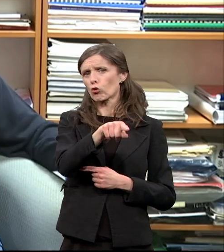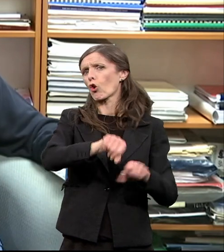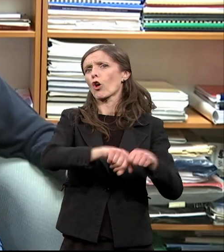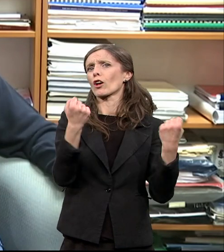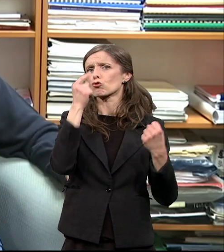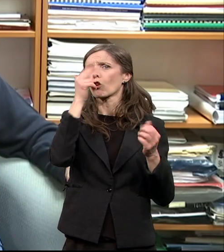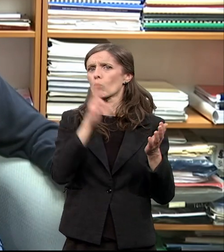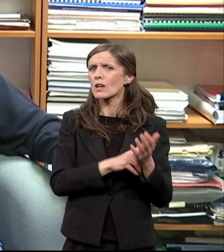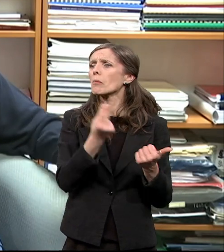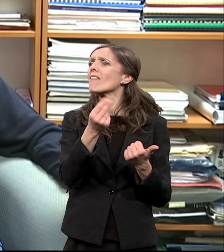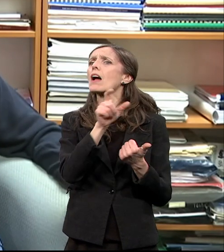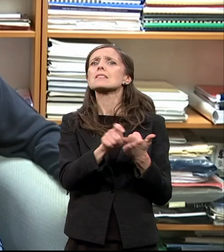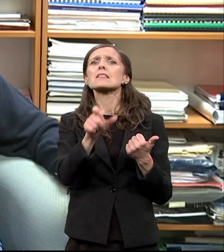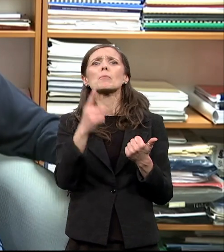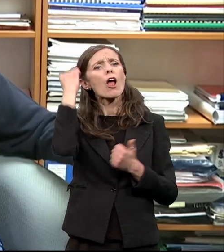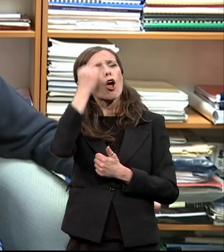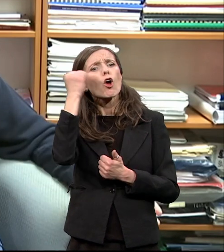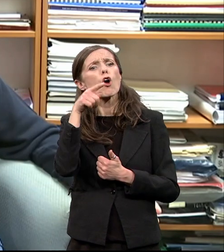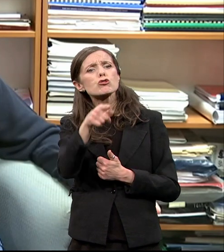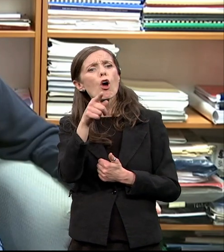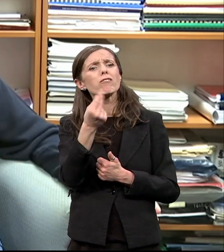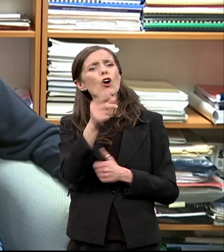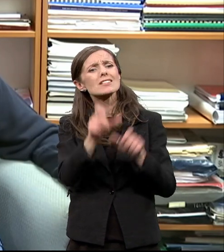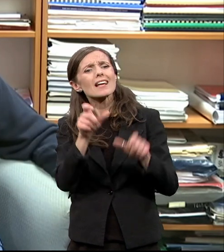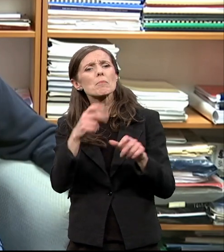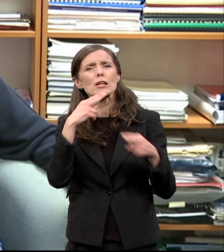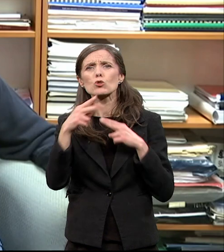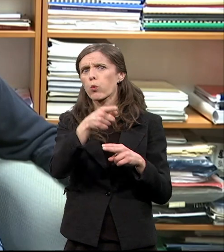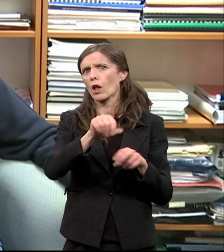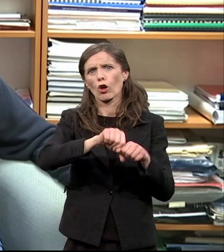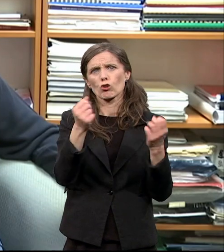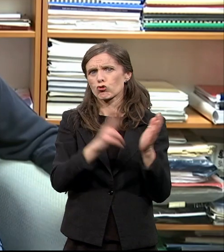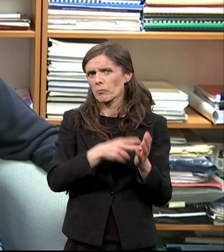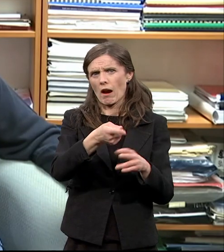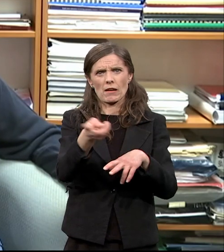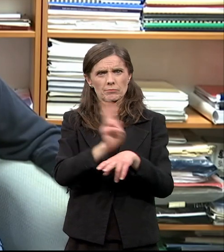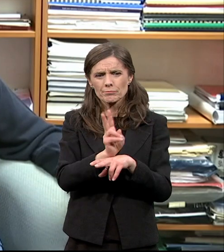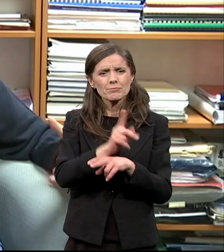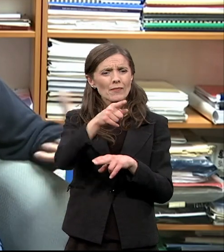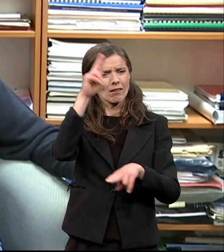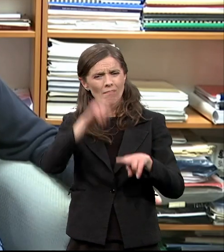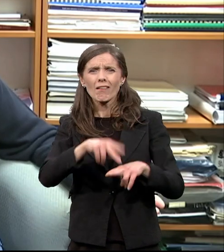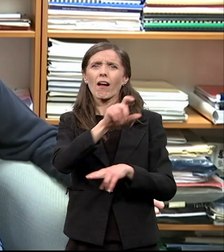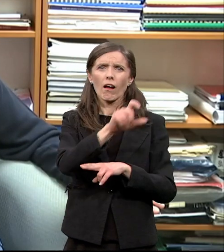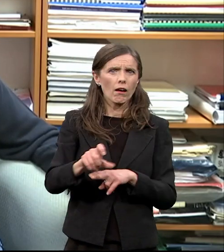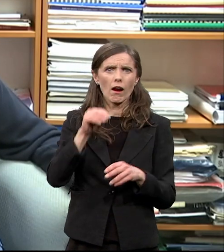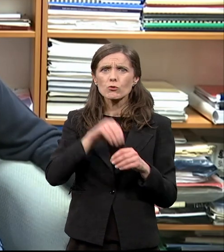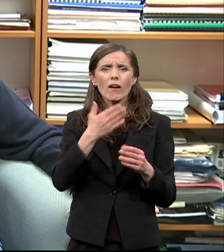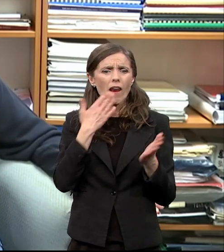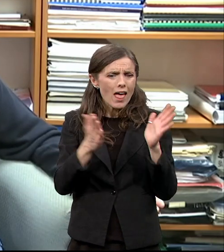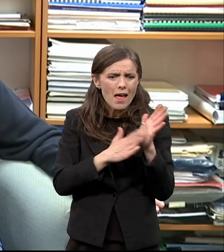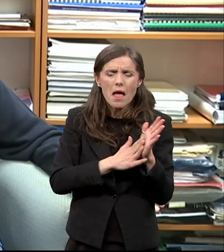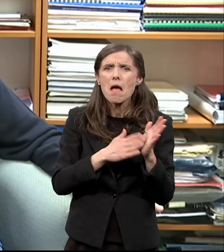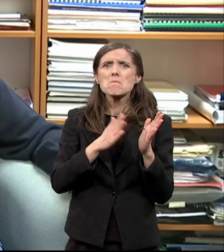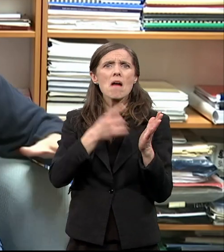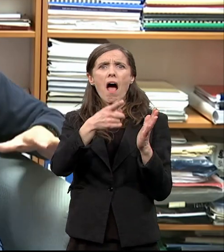prava Srba na Kosovu u sudskim postupcima. Da su presude neosnovane, da nisu zasnovane na zakonu